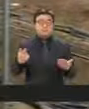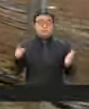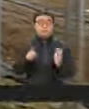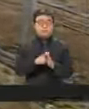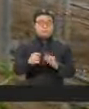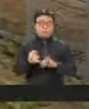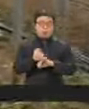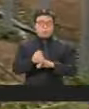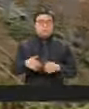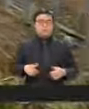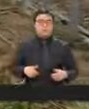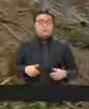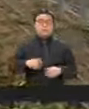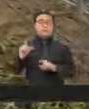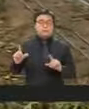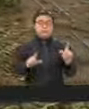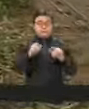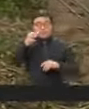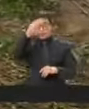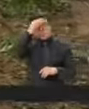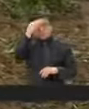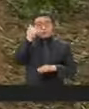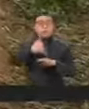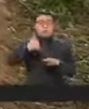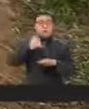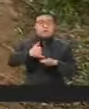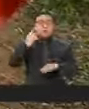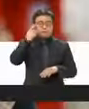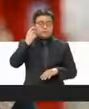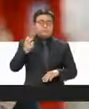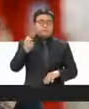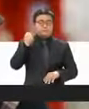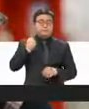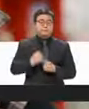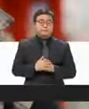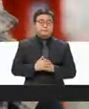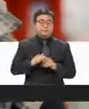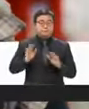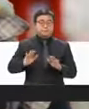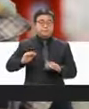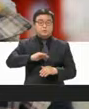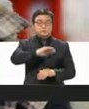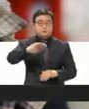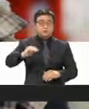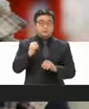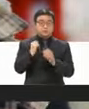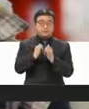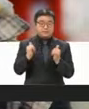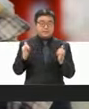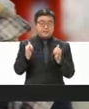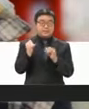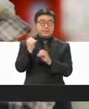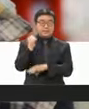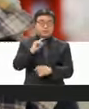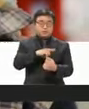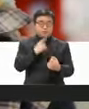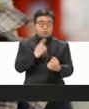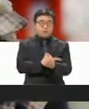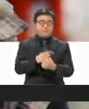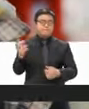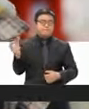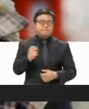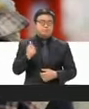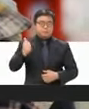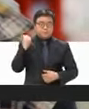삶의 기술이 바로 농사라고 생각했기 때문입니다. 우리도 이제 인간으로서 기본적인 권리를